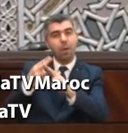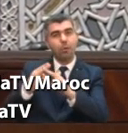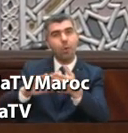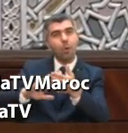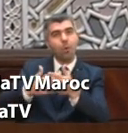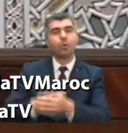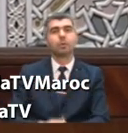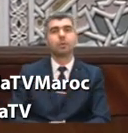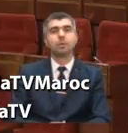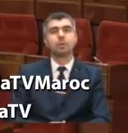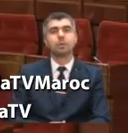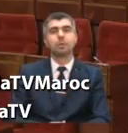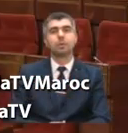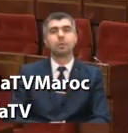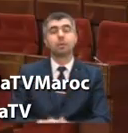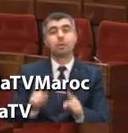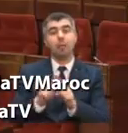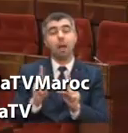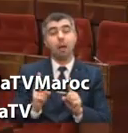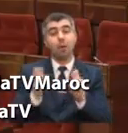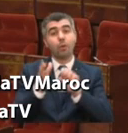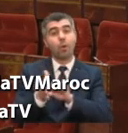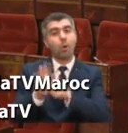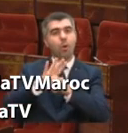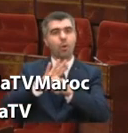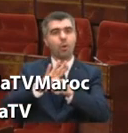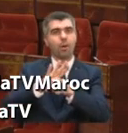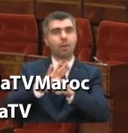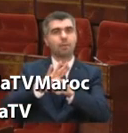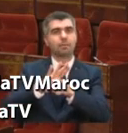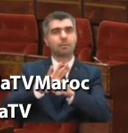وصفته ضد جائحة كورونا.